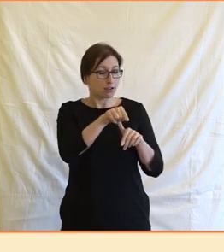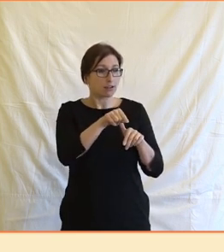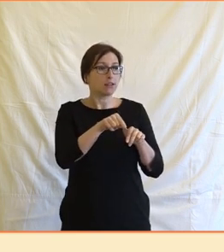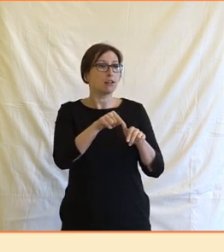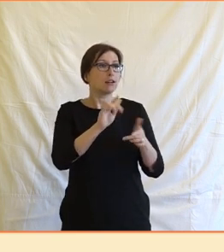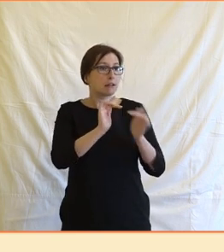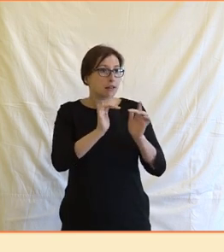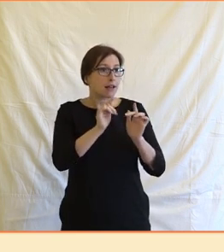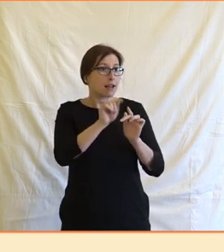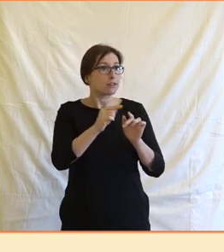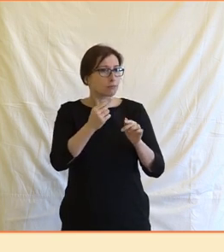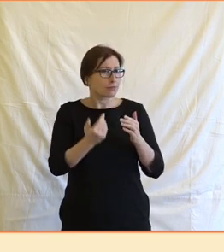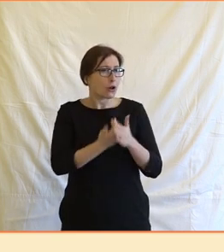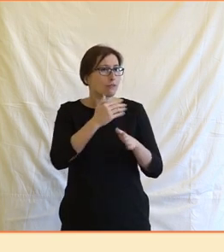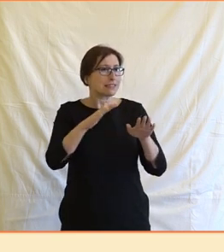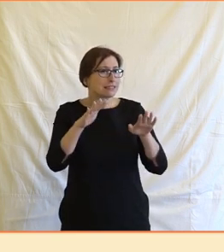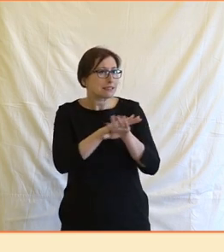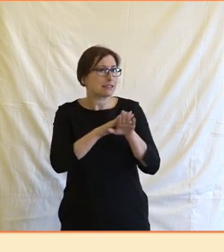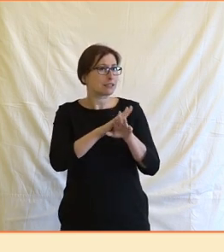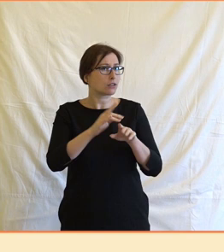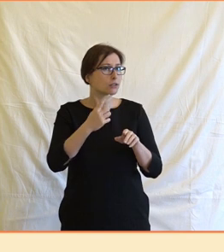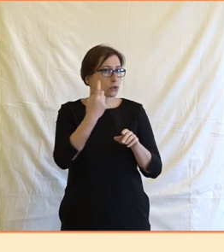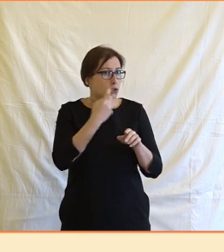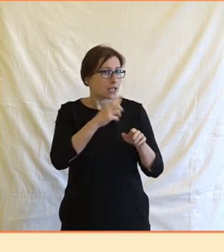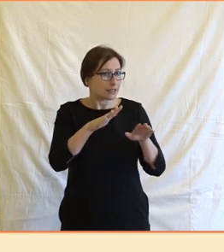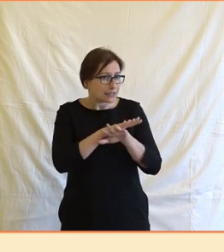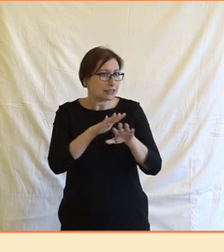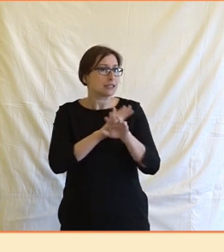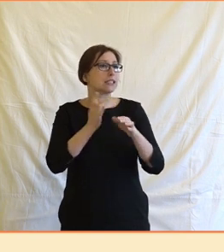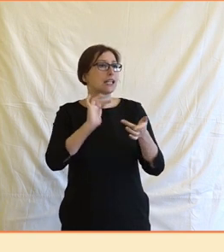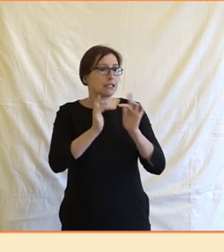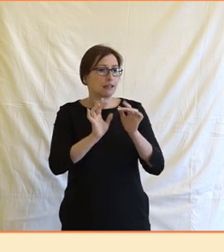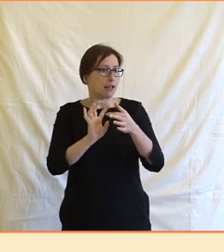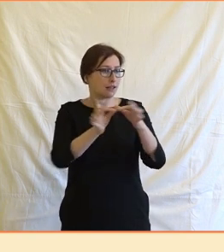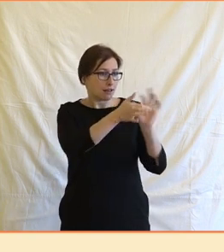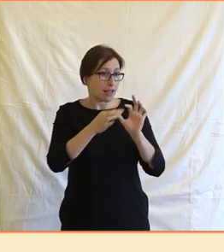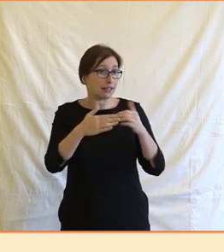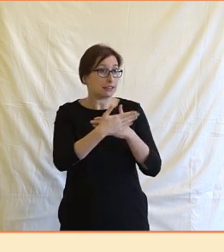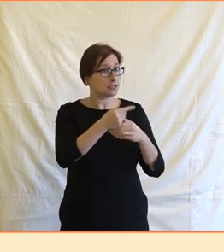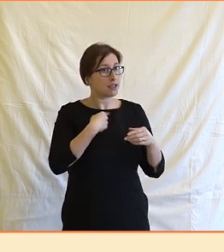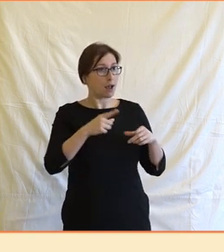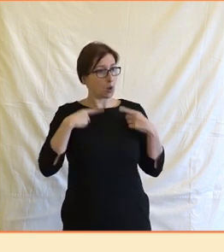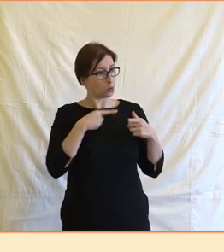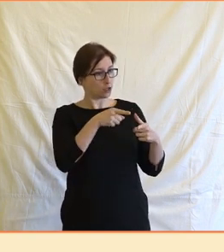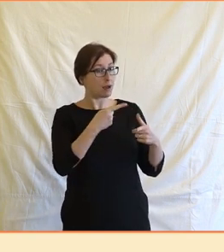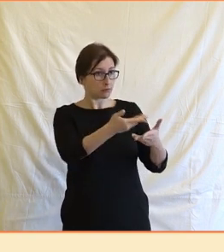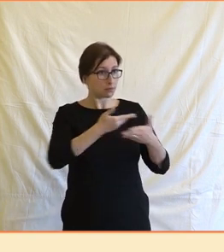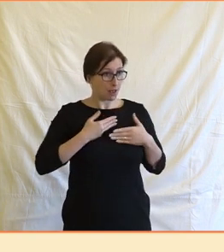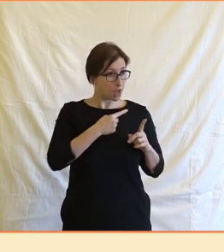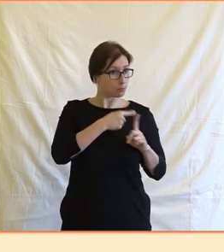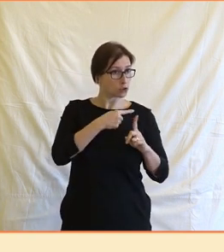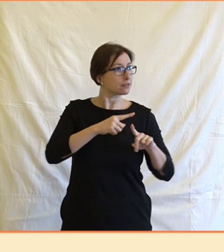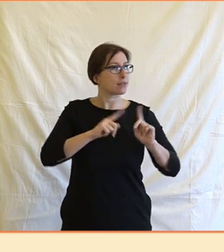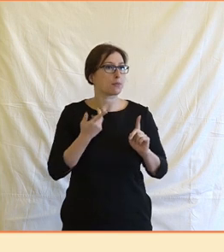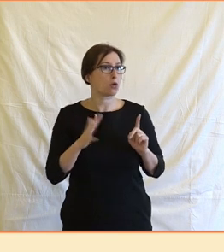pohlížejí na nová média, na síťová média a na internet, zda je považují za prospěšná nebo ne. Zde